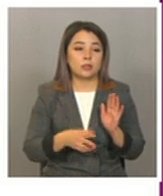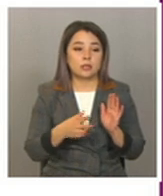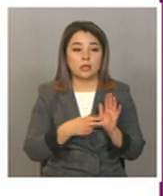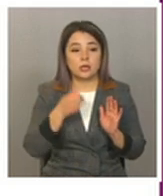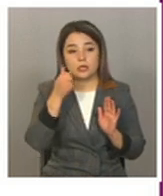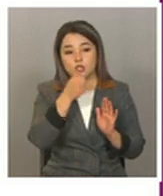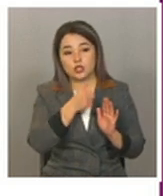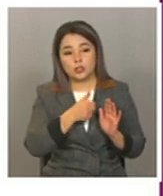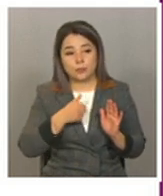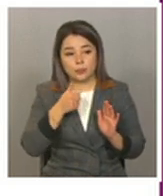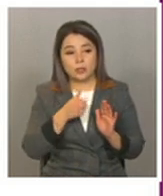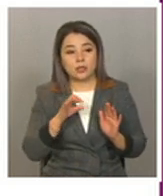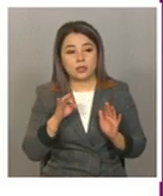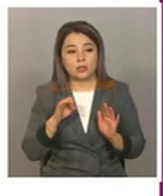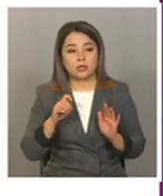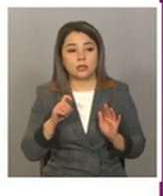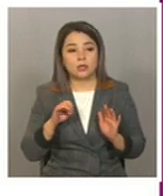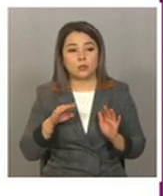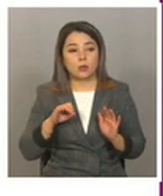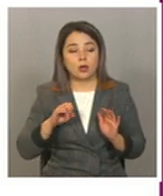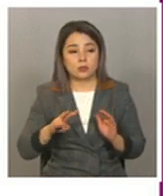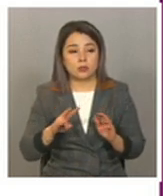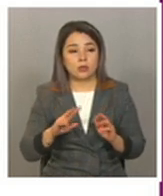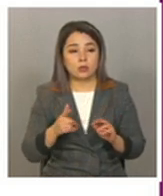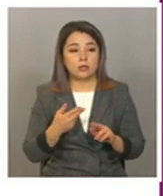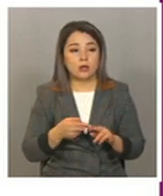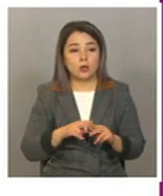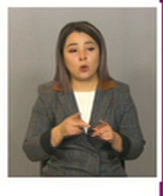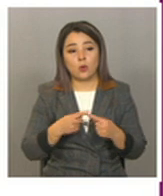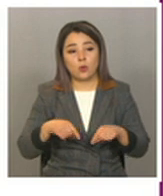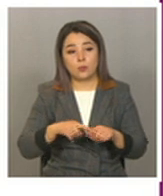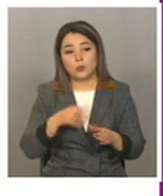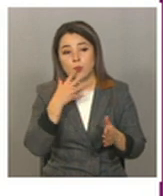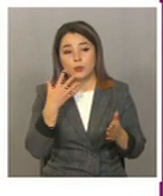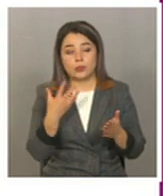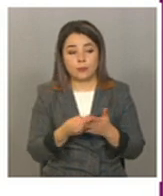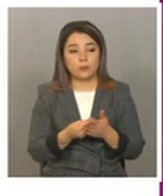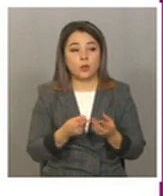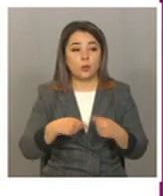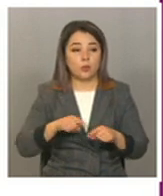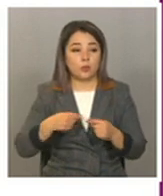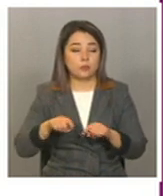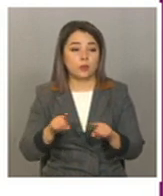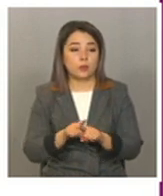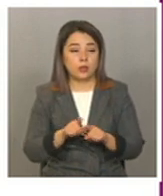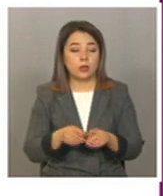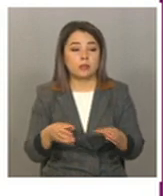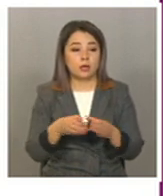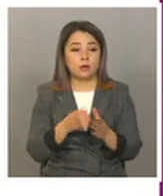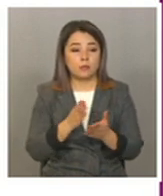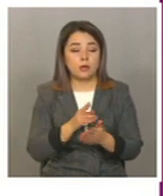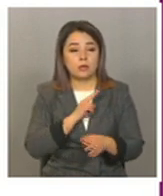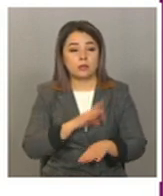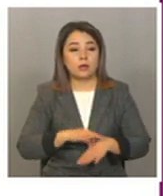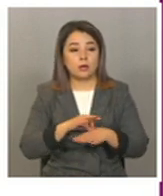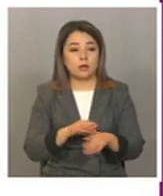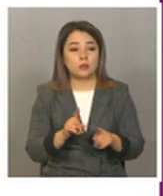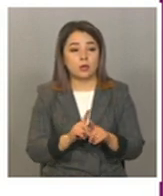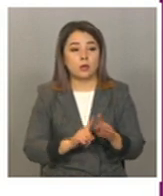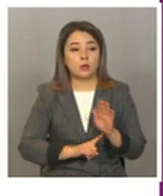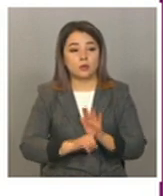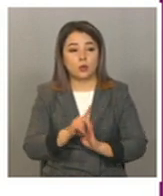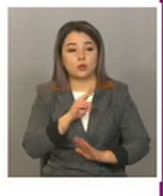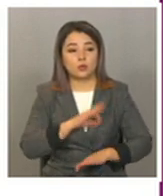1898 жылы эхетуандар қоғамы өздерінің ұйымдастырушылығы мен іс-әрекеттерге көше